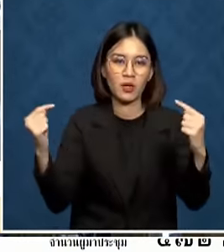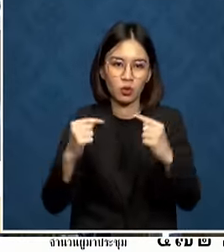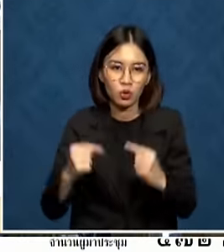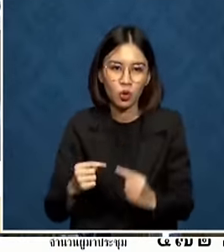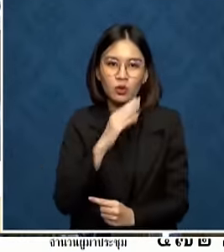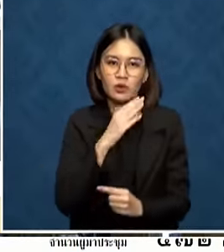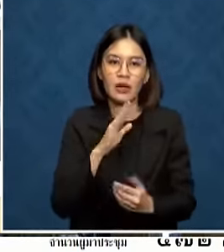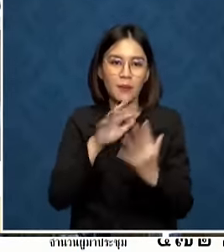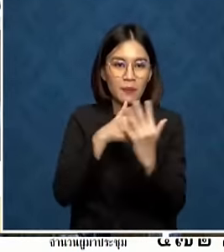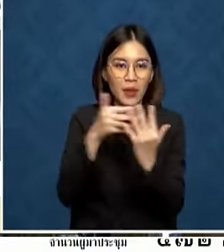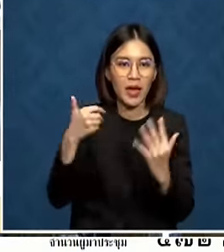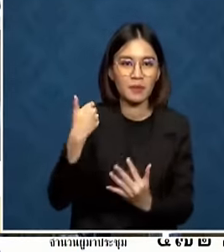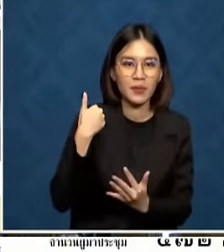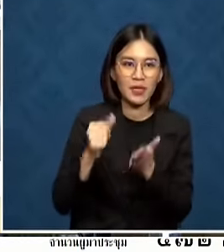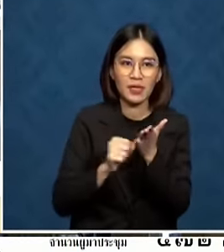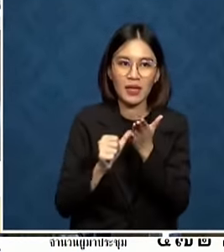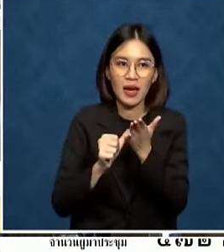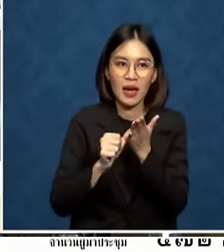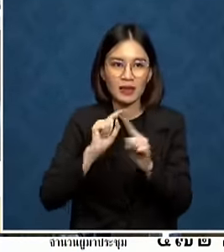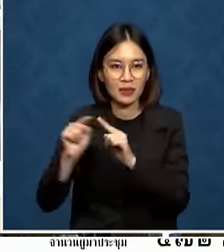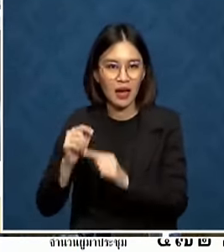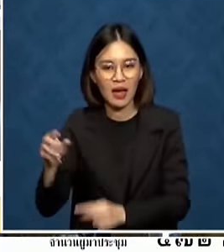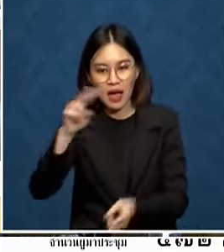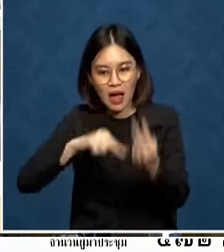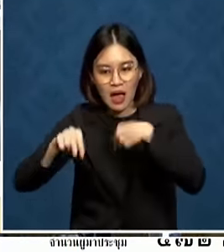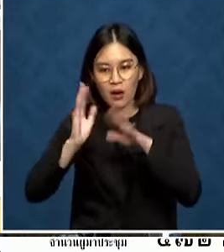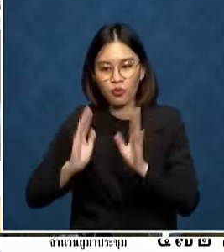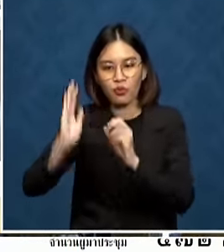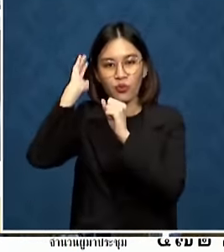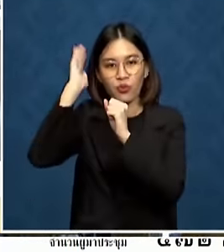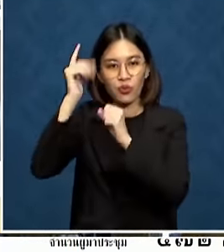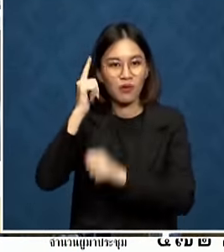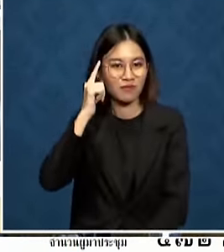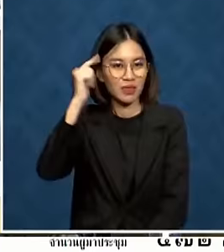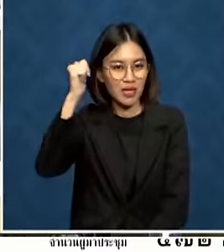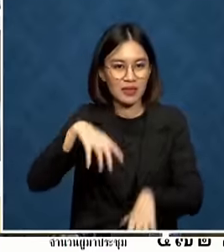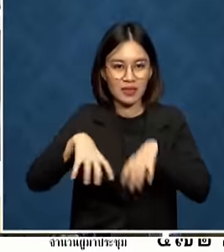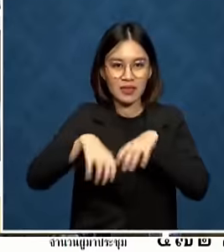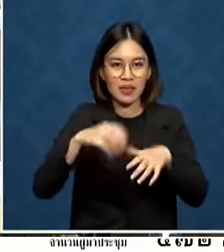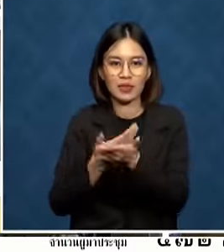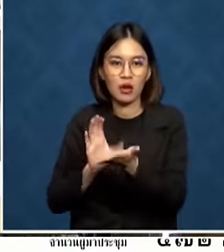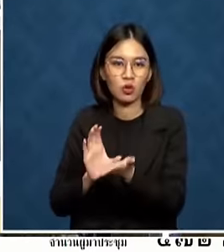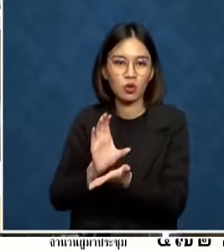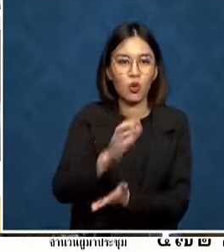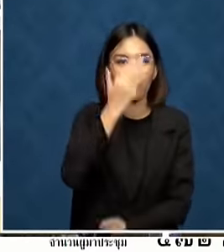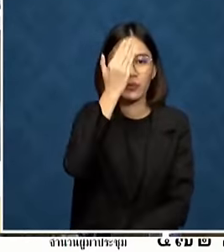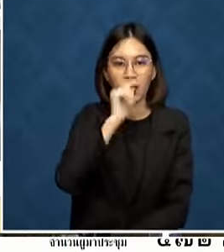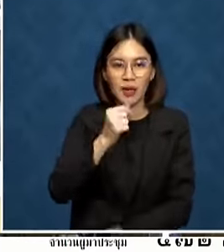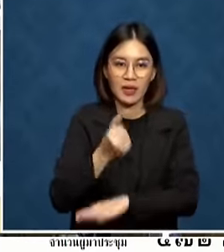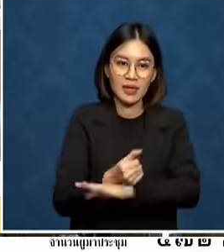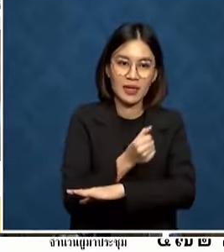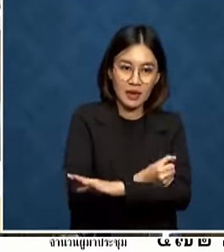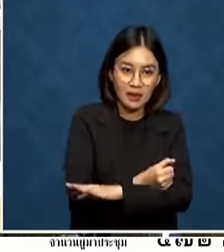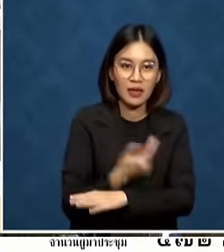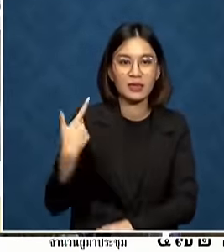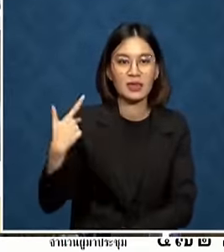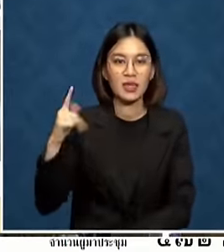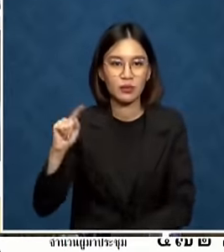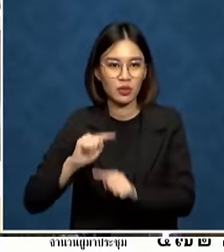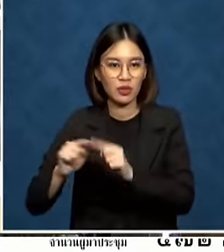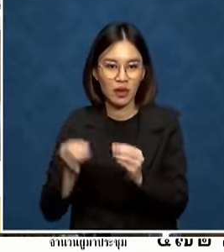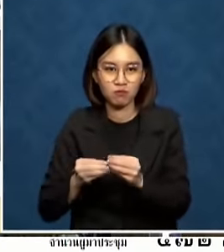รัฐมีแผนแล้วปรับเนื้อหาแล้วหาวิทยากรเก่งๆมาสอนได้ก็ควรจะสรรงบเพิ่มเติมเิมเพื่อให้แรงงานที่ได้รับประโยชน์มี